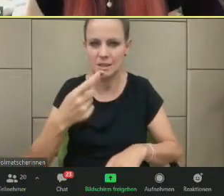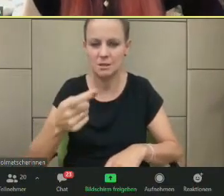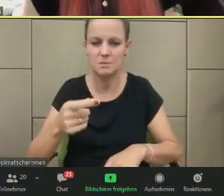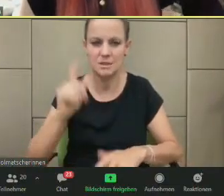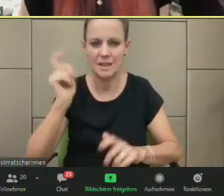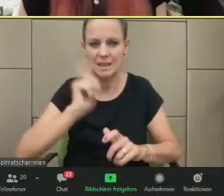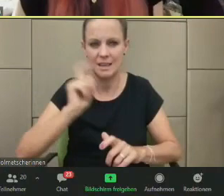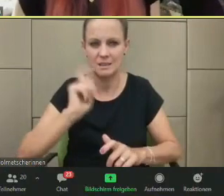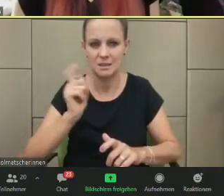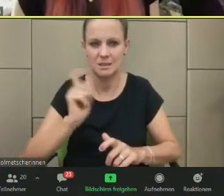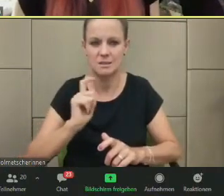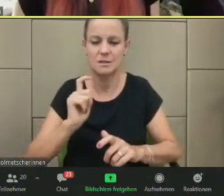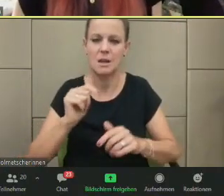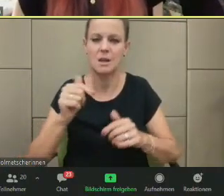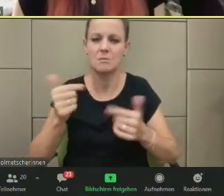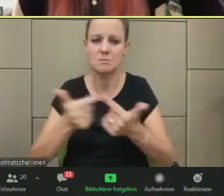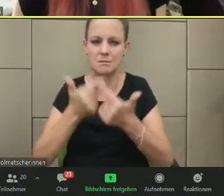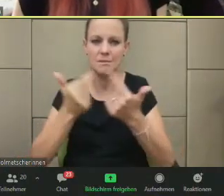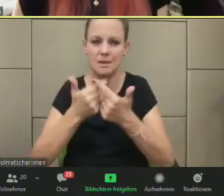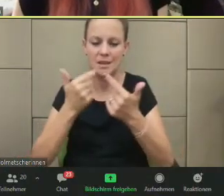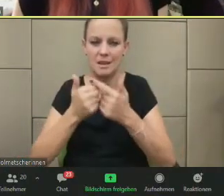dieses Thema aufklärt.